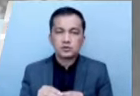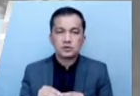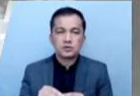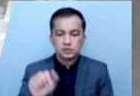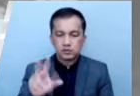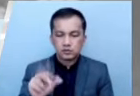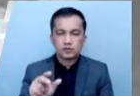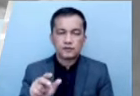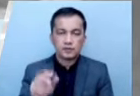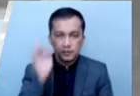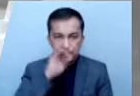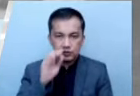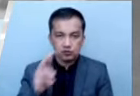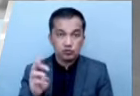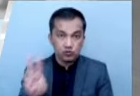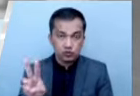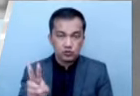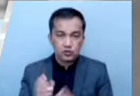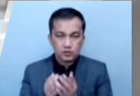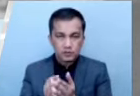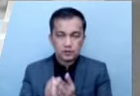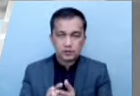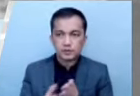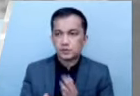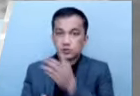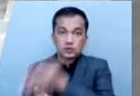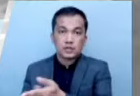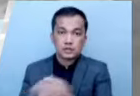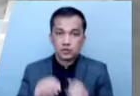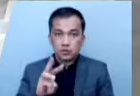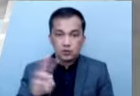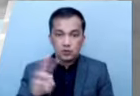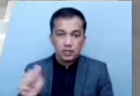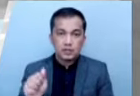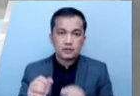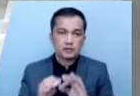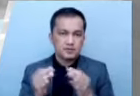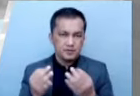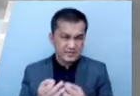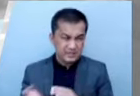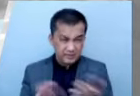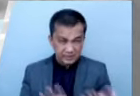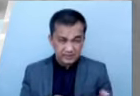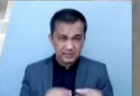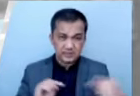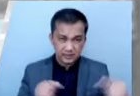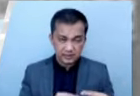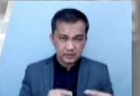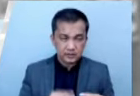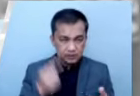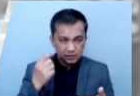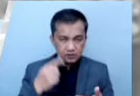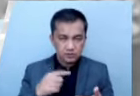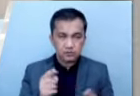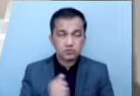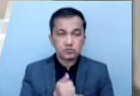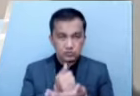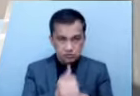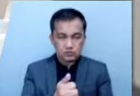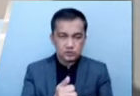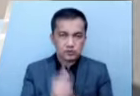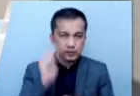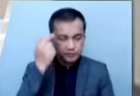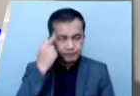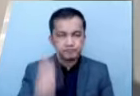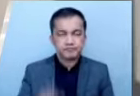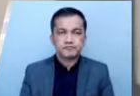barko. Kaya pinuntahan na raw ng OWA ang mga pamilya ng nasawi at nasaktan para tiyakin ang tulong ng gobyerno.